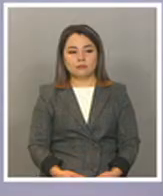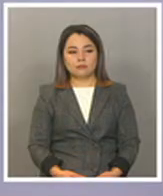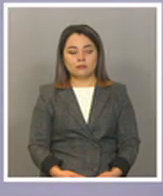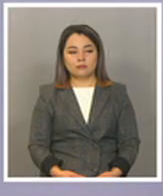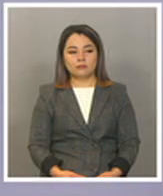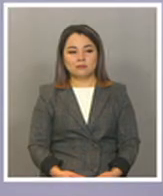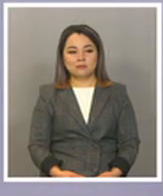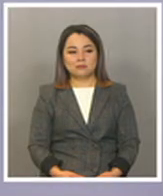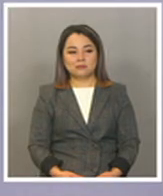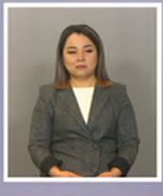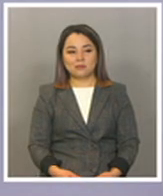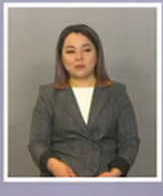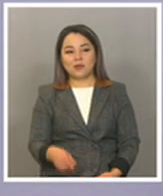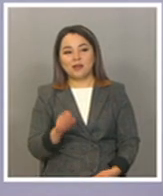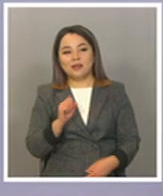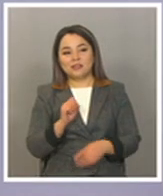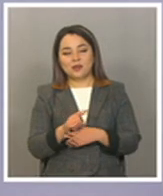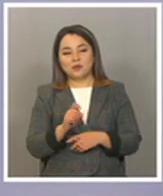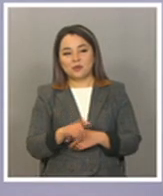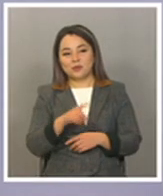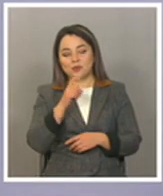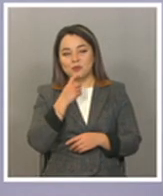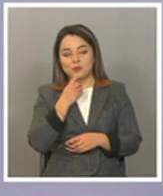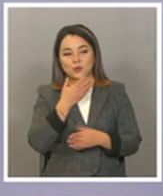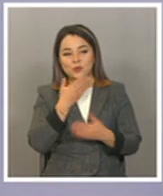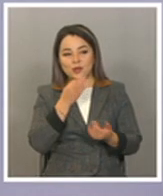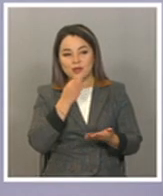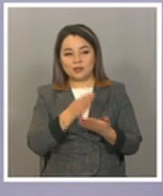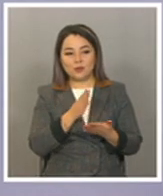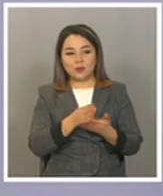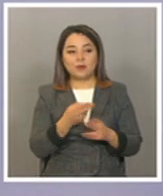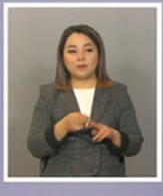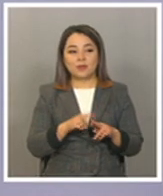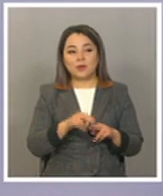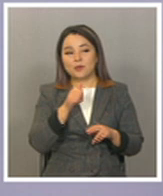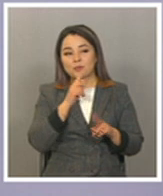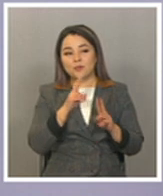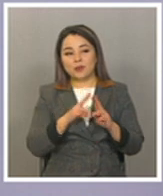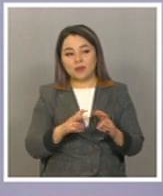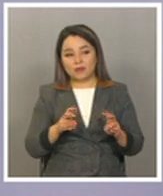Это задание наверняка не вызвало у вас затруднений. Проверьте себя.